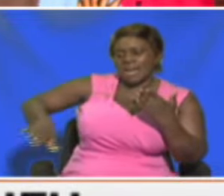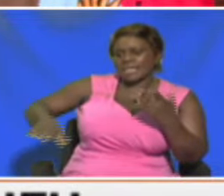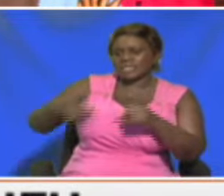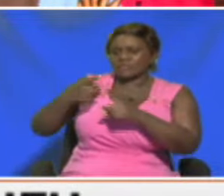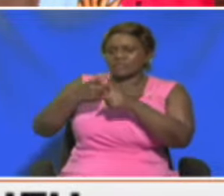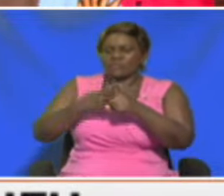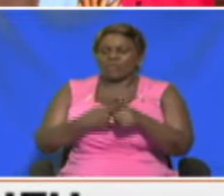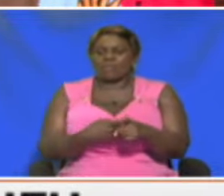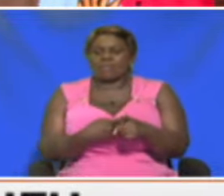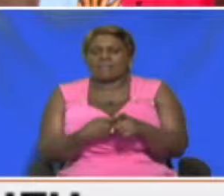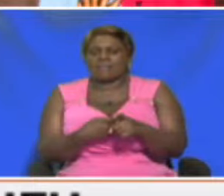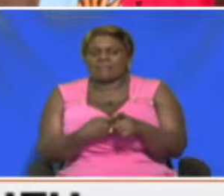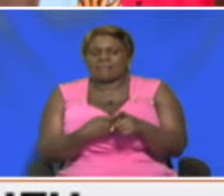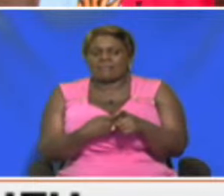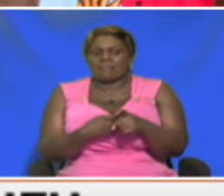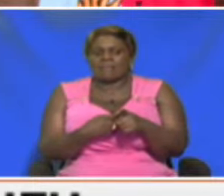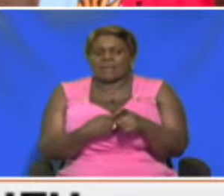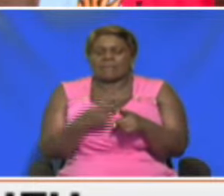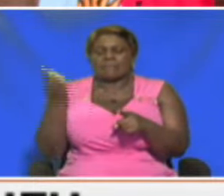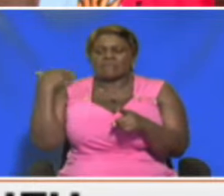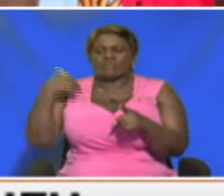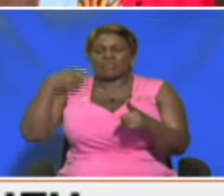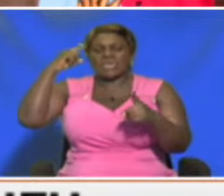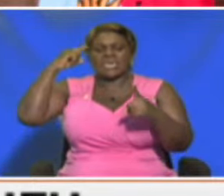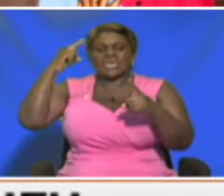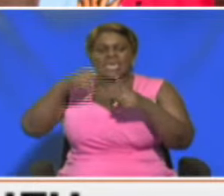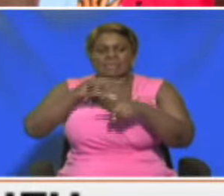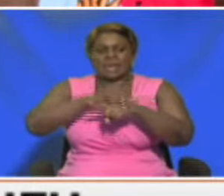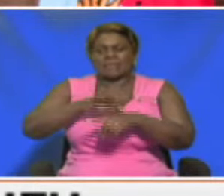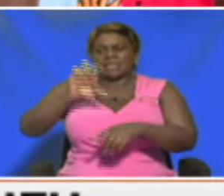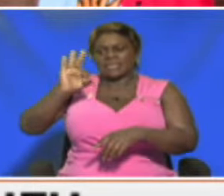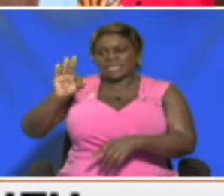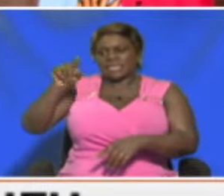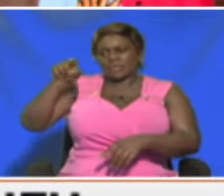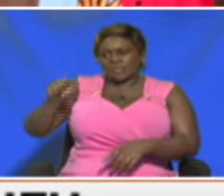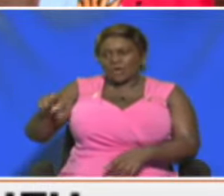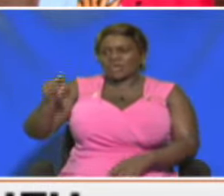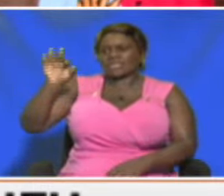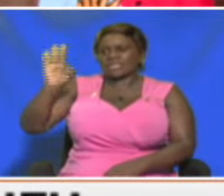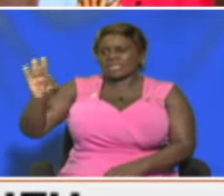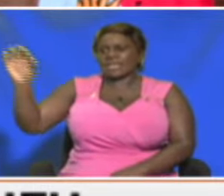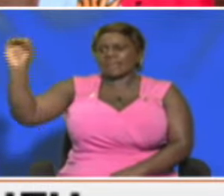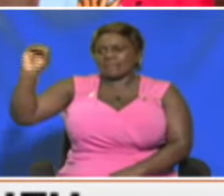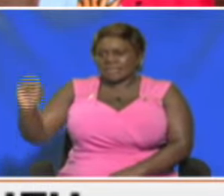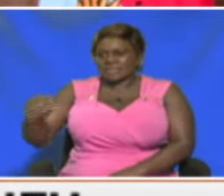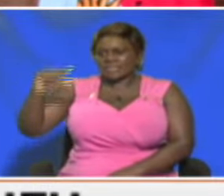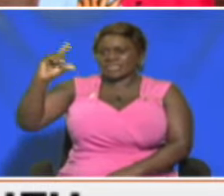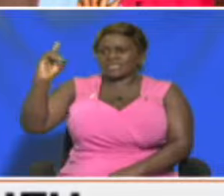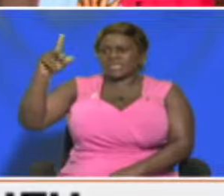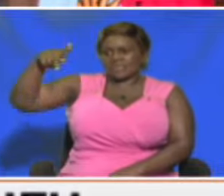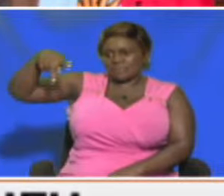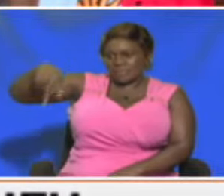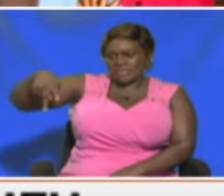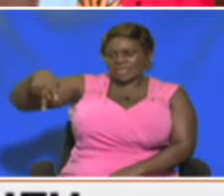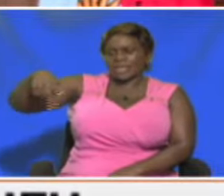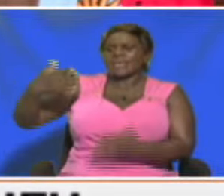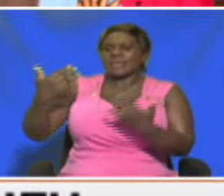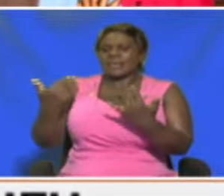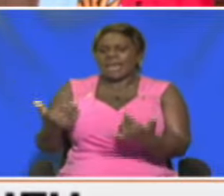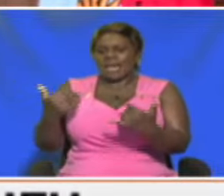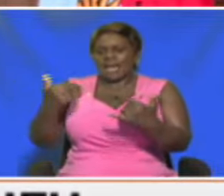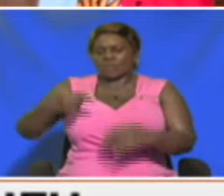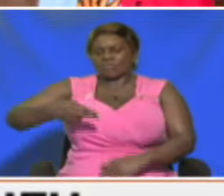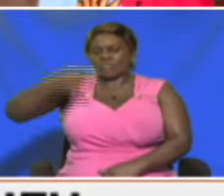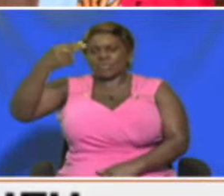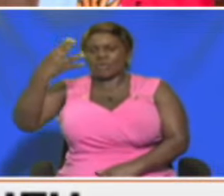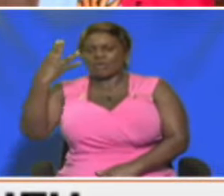from what I intended to be 3.3% of our GDP. It will now go up